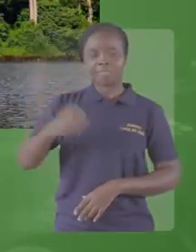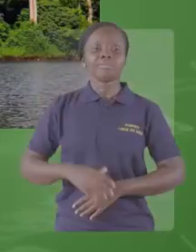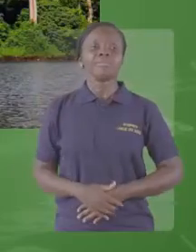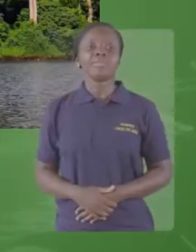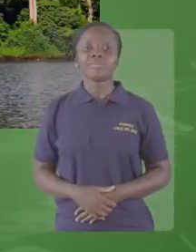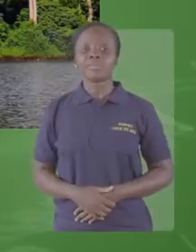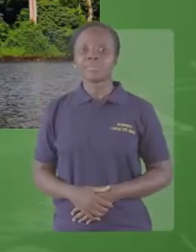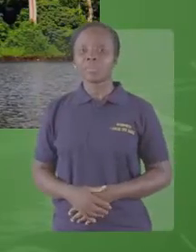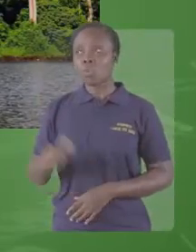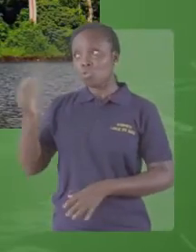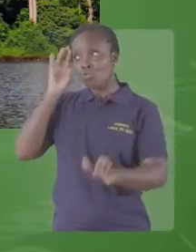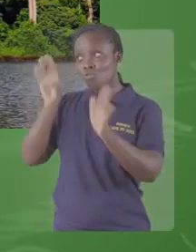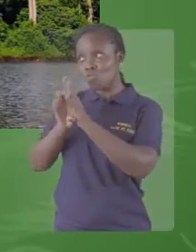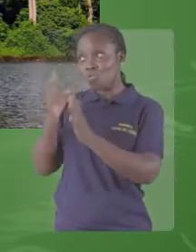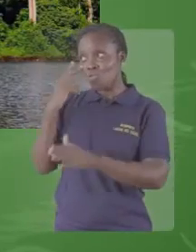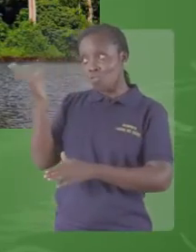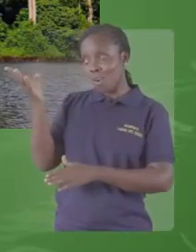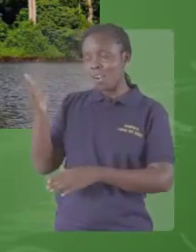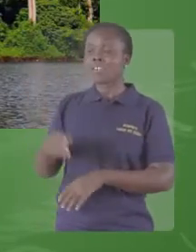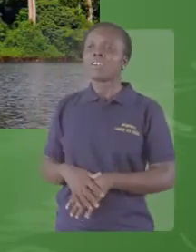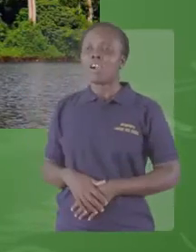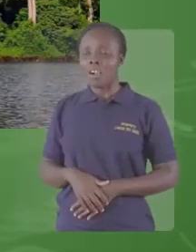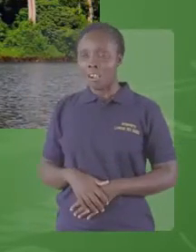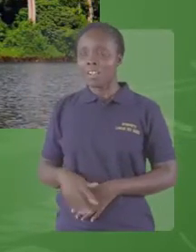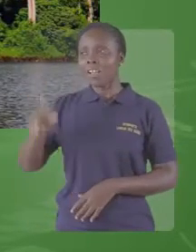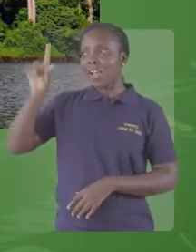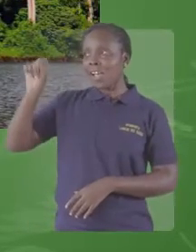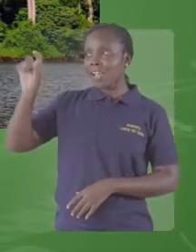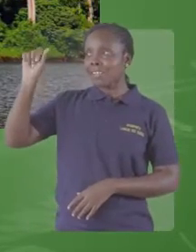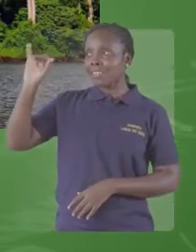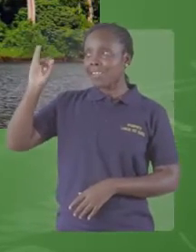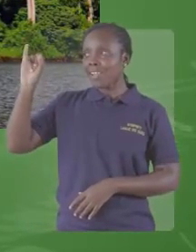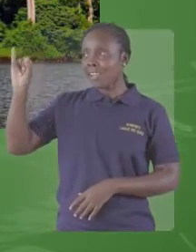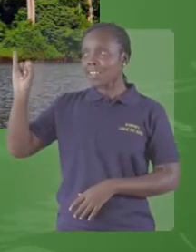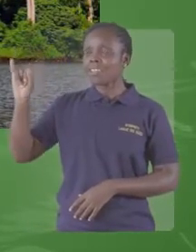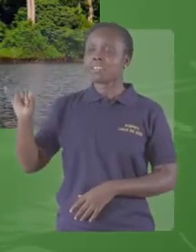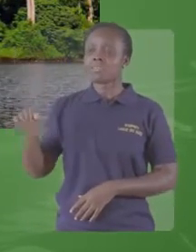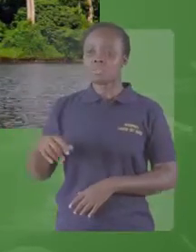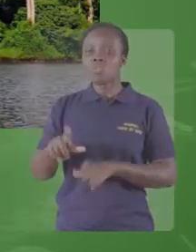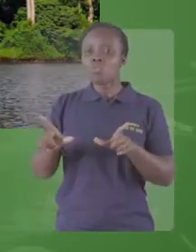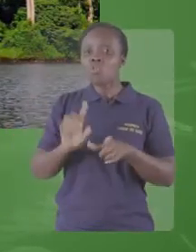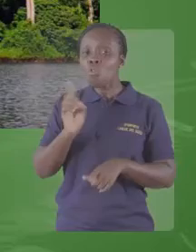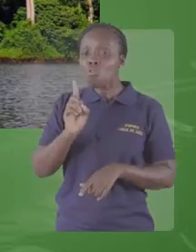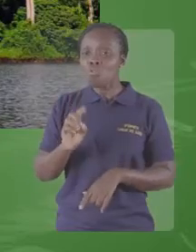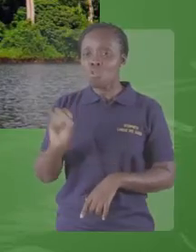Le parc national de Taï, à l'ouest de la Côte d'Ivoire.